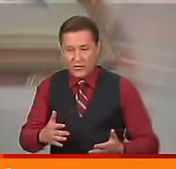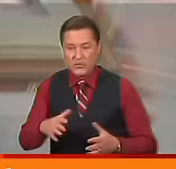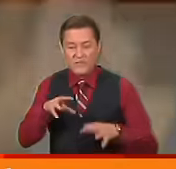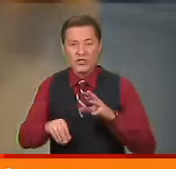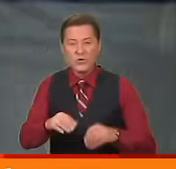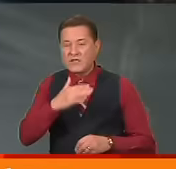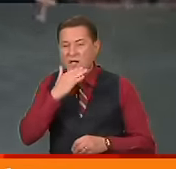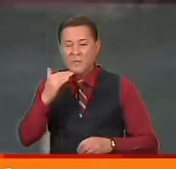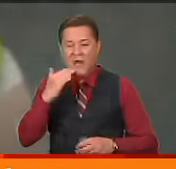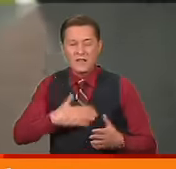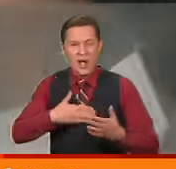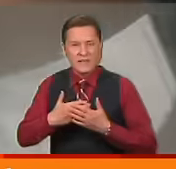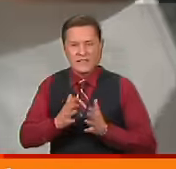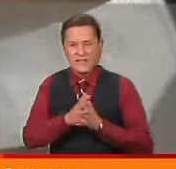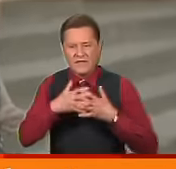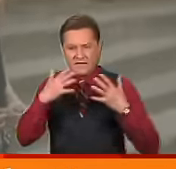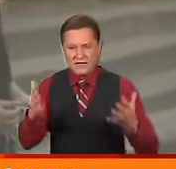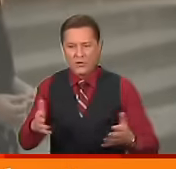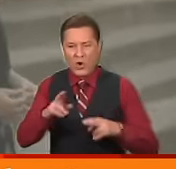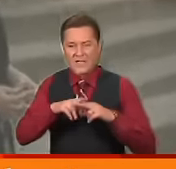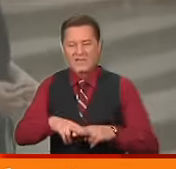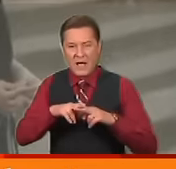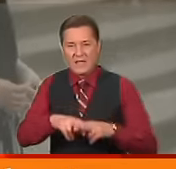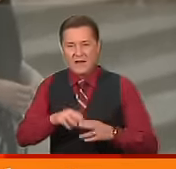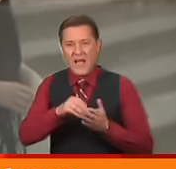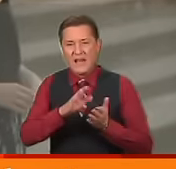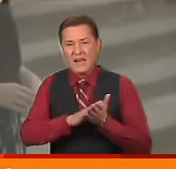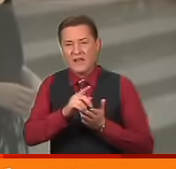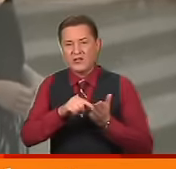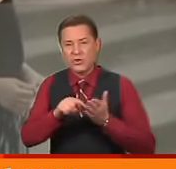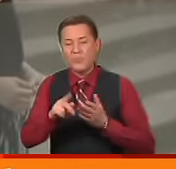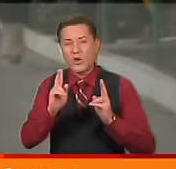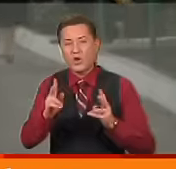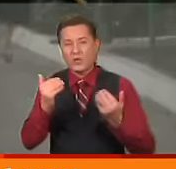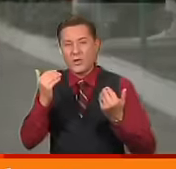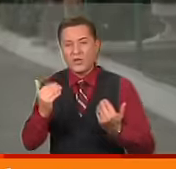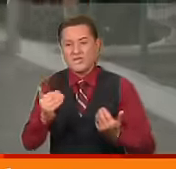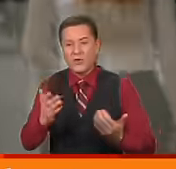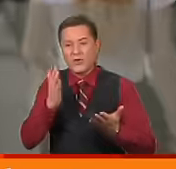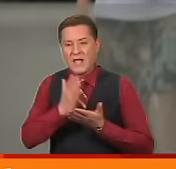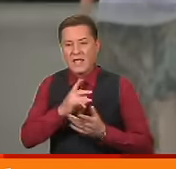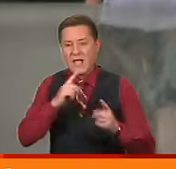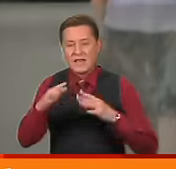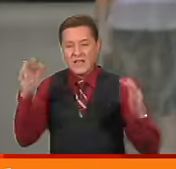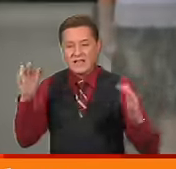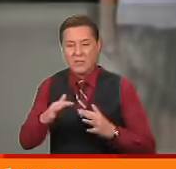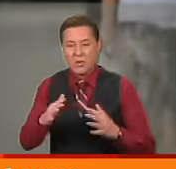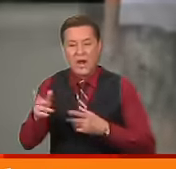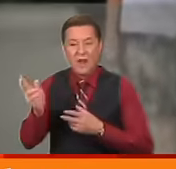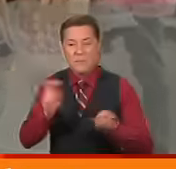багато, активність висока. З паспортом і реєструємося, хто є сьогодні на зборах. Ось на збори